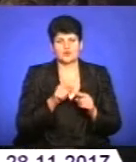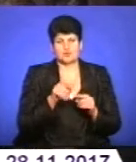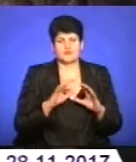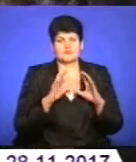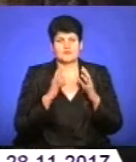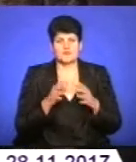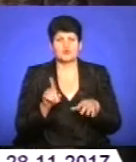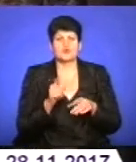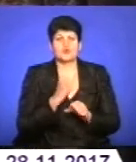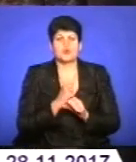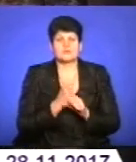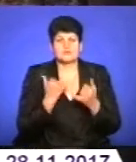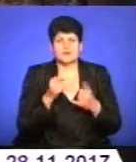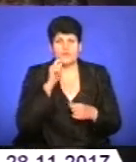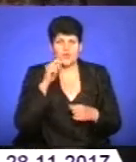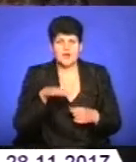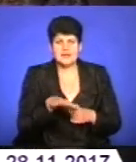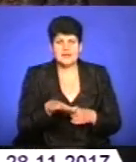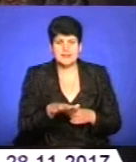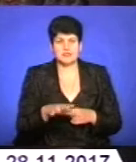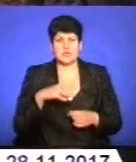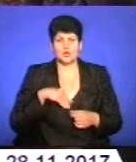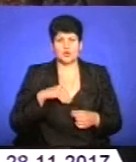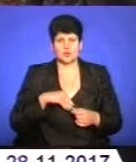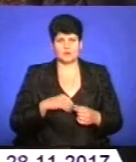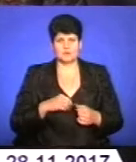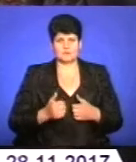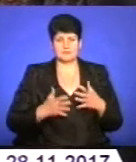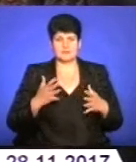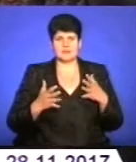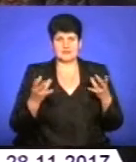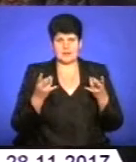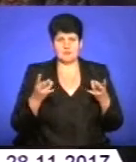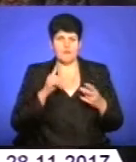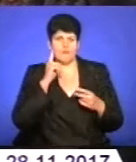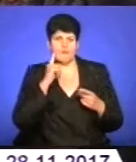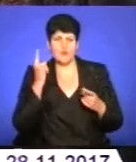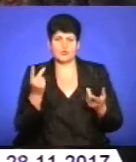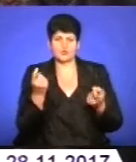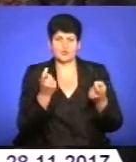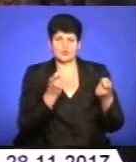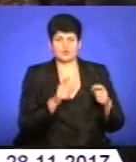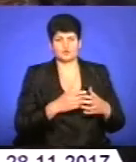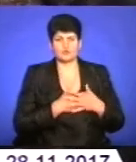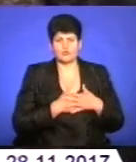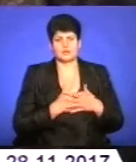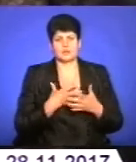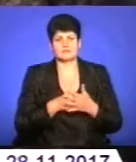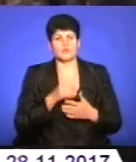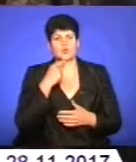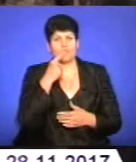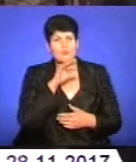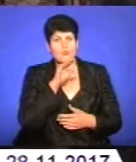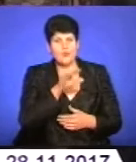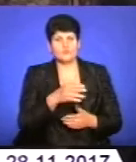в Україні. І дух патріотичний треба піднімати в молоді, щоб молодь любила свою мову,